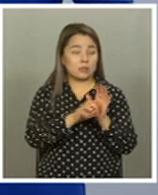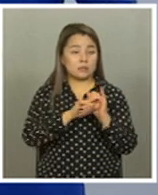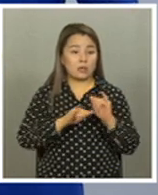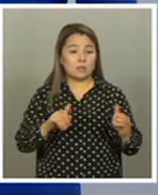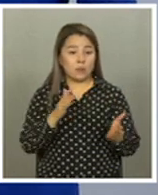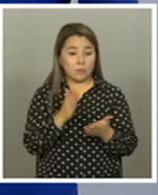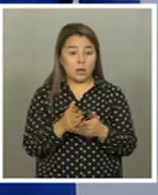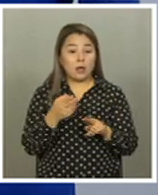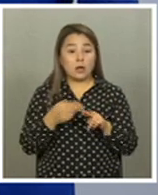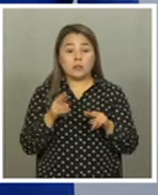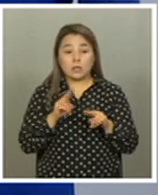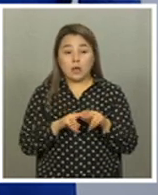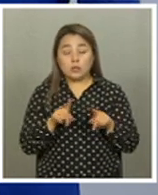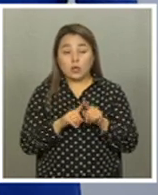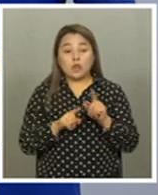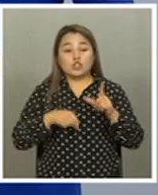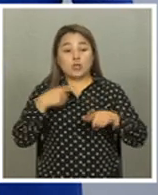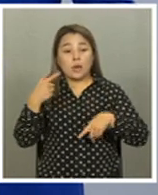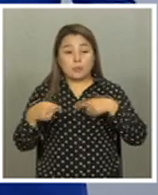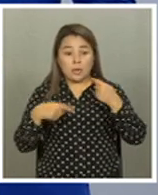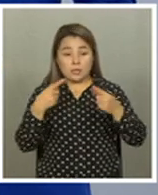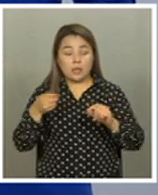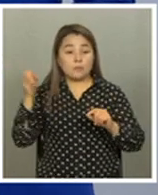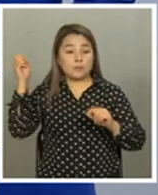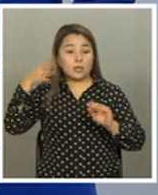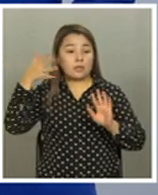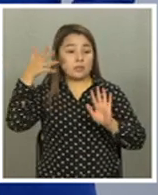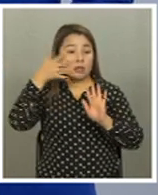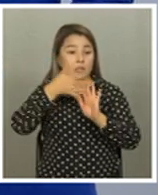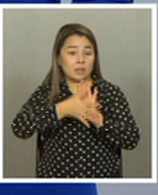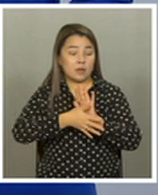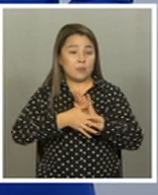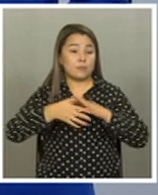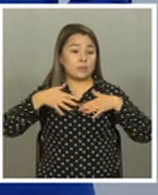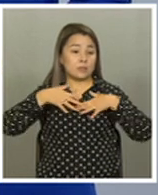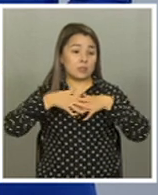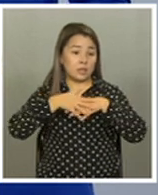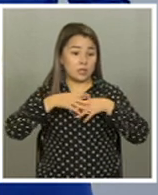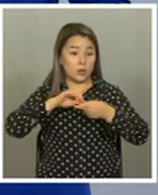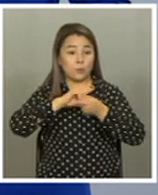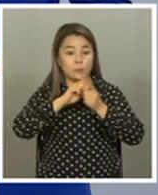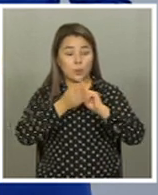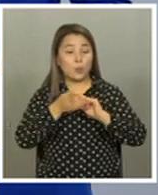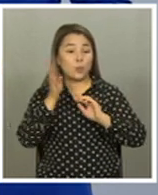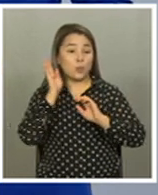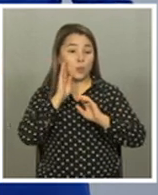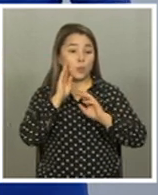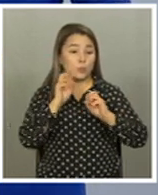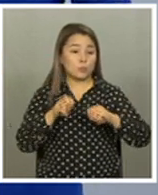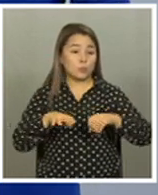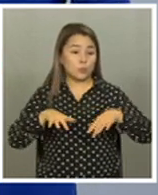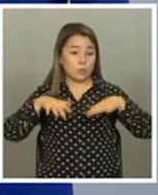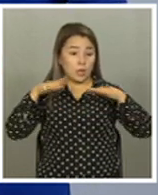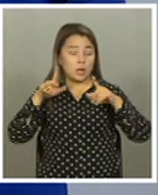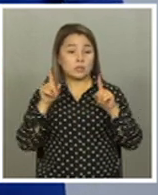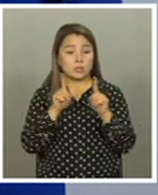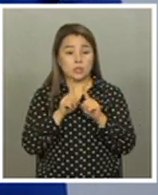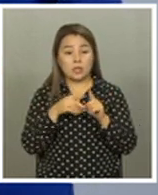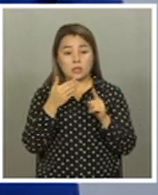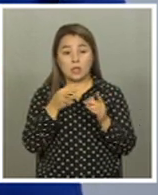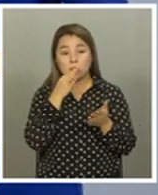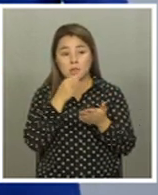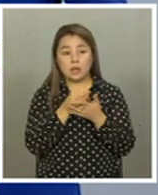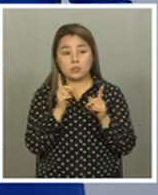Балалар, жапырақта фотосинтез процесі жүреді, және суды буландыру арқылы оларда